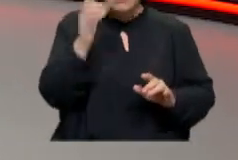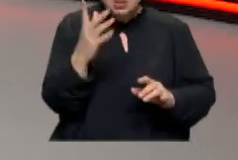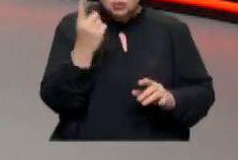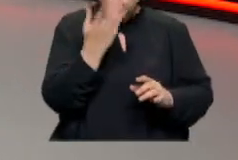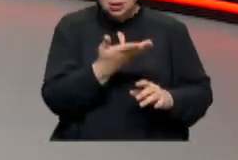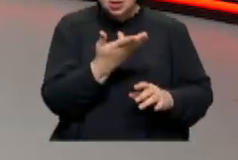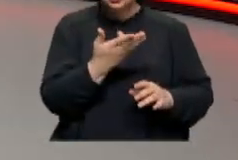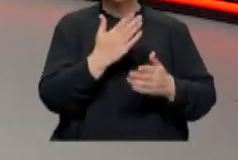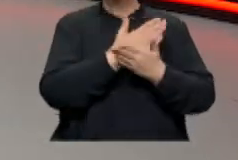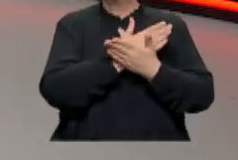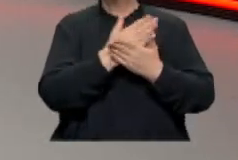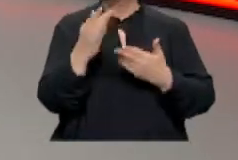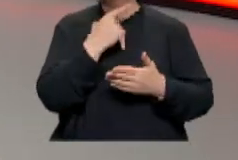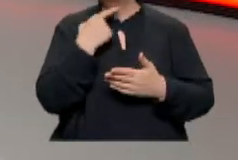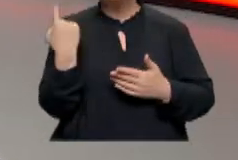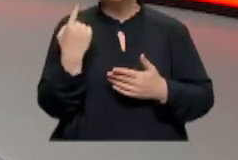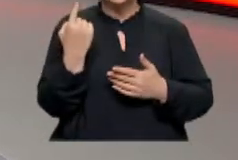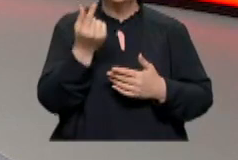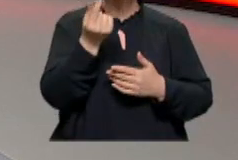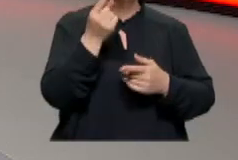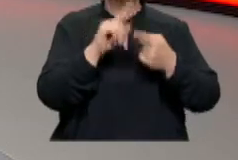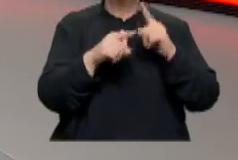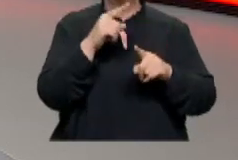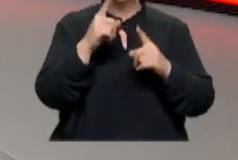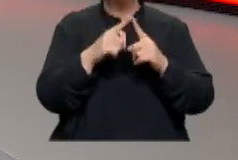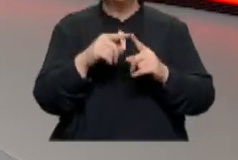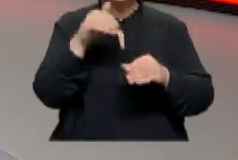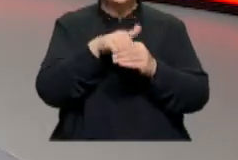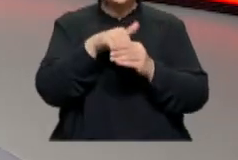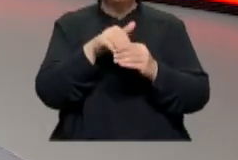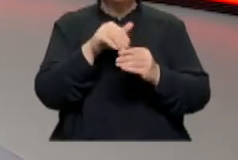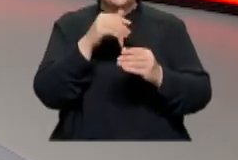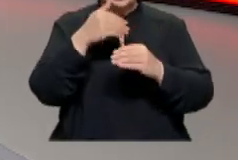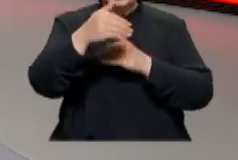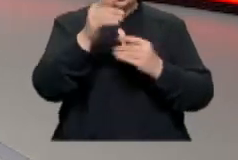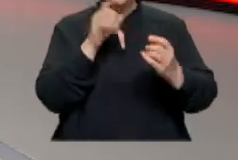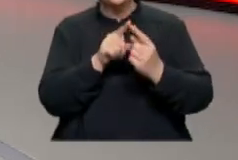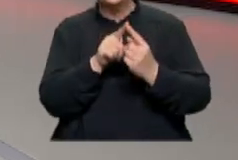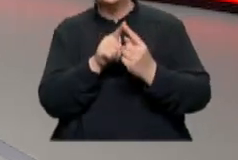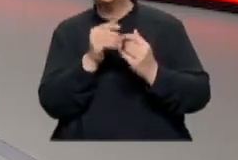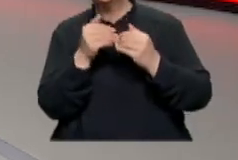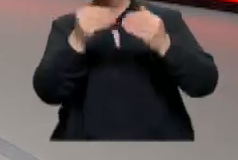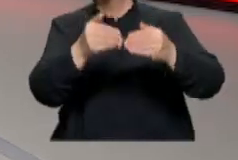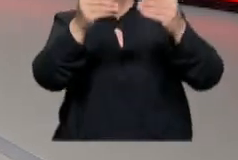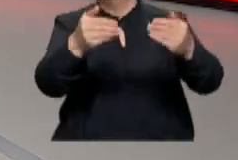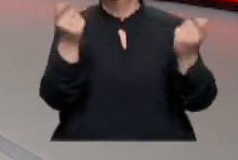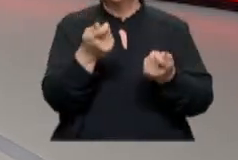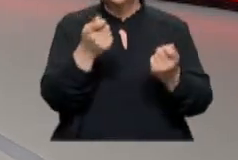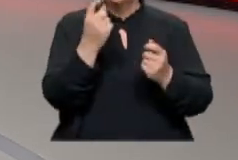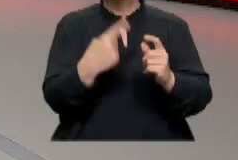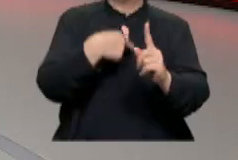şeydi. Sürdürülmesi imkansız ama küçük siyasi hesaplarla seçime kadar uzatmaya çalışıyorlar anladığım kadarıyla. Şimdi üstüne